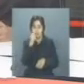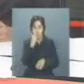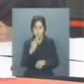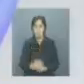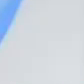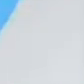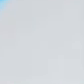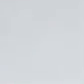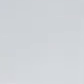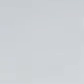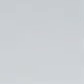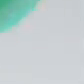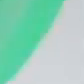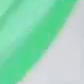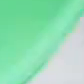ค่ะ